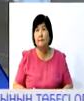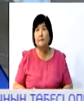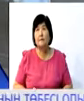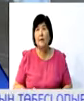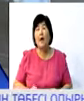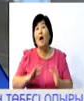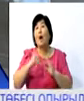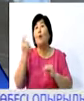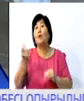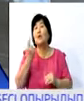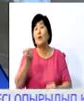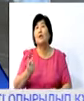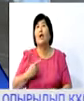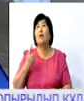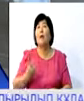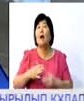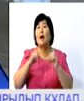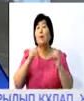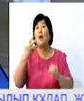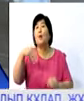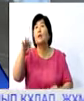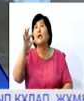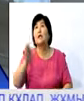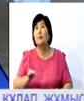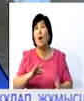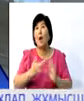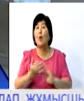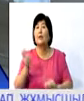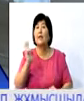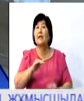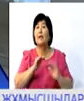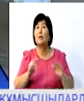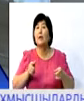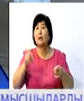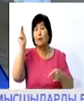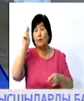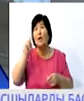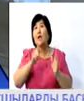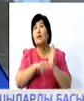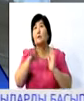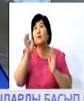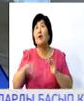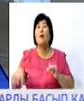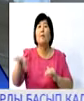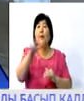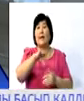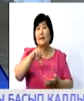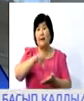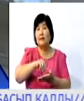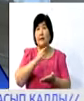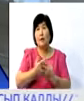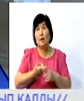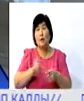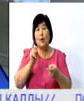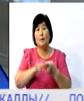Ауыл шаруашылық мамандықтарына қазір 30% ауылдан келген балдар түсіп жатыр. 70% барлық қатысады дегенде. Соған байланысты